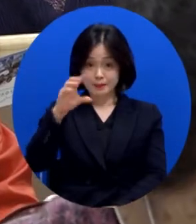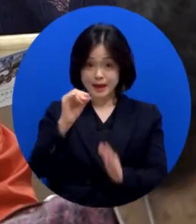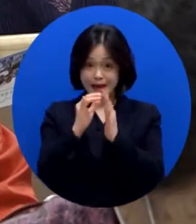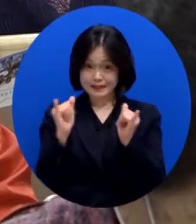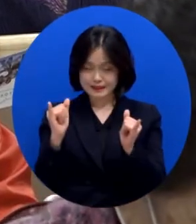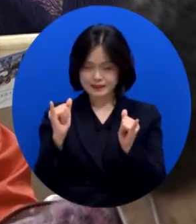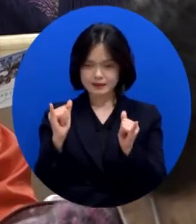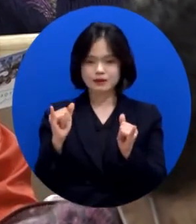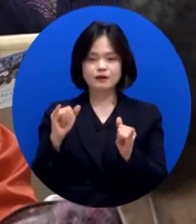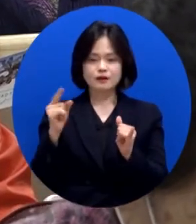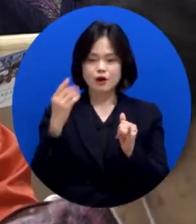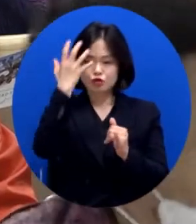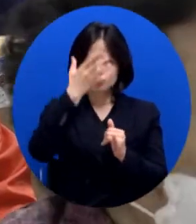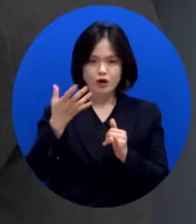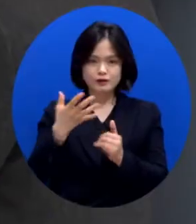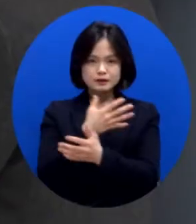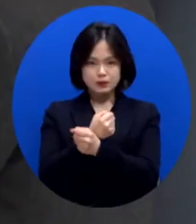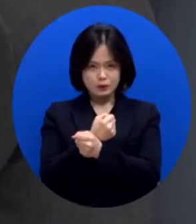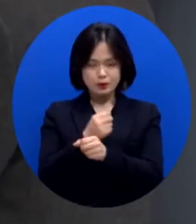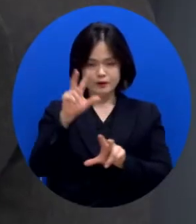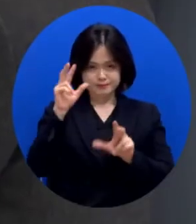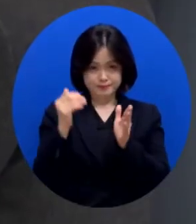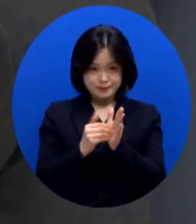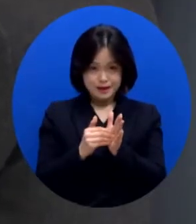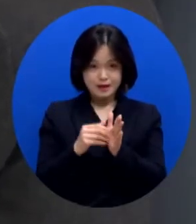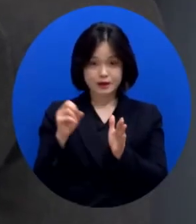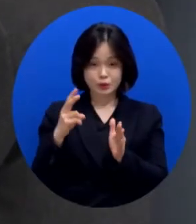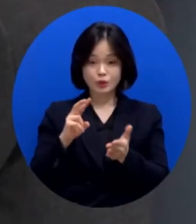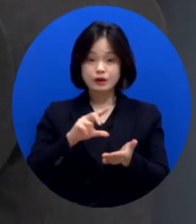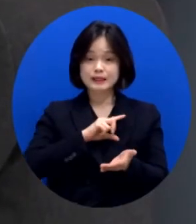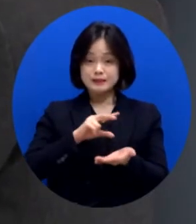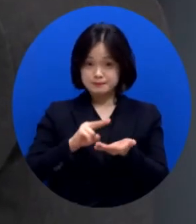원을 쾌척한 익명의 후원자 에게 감사패를 전달했습니다